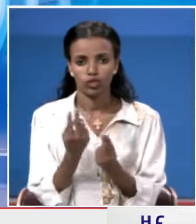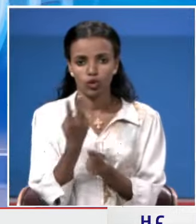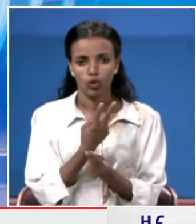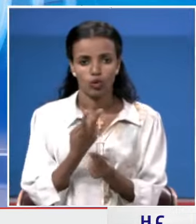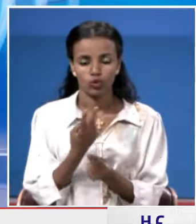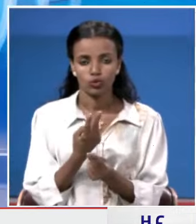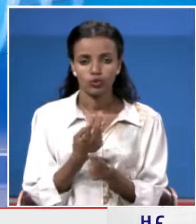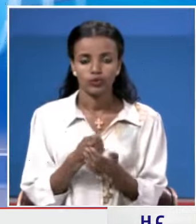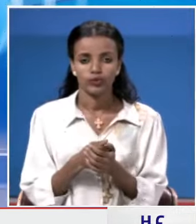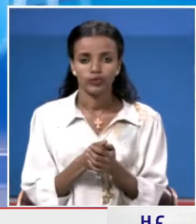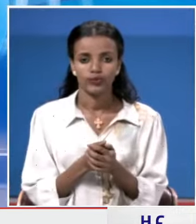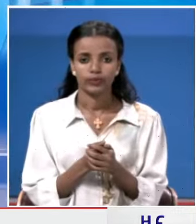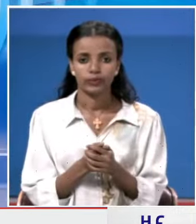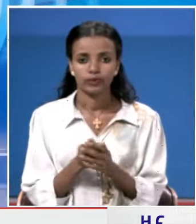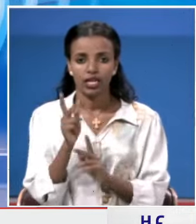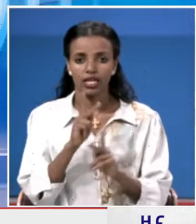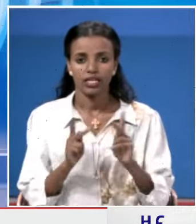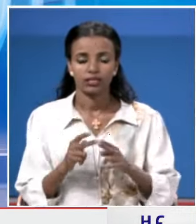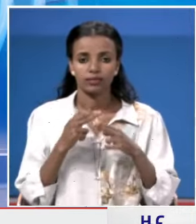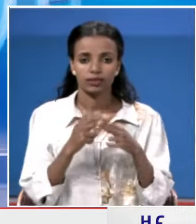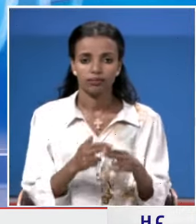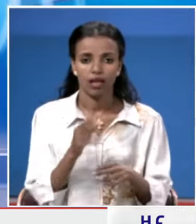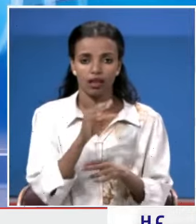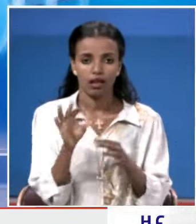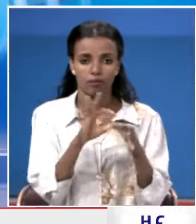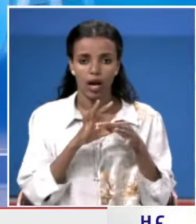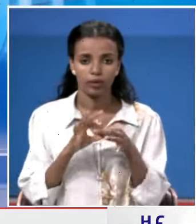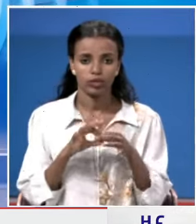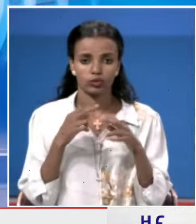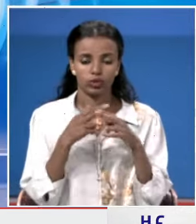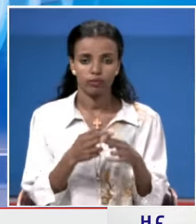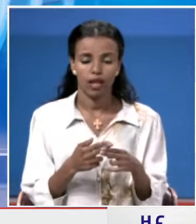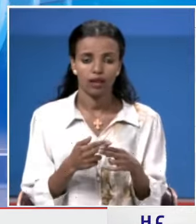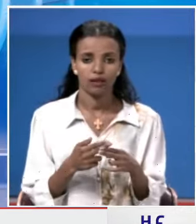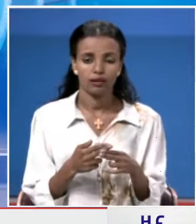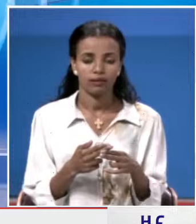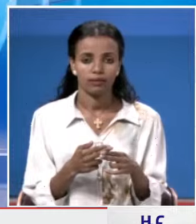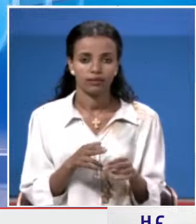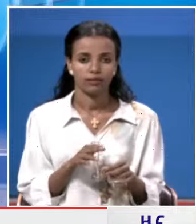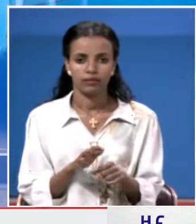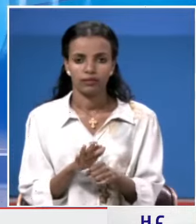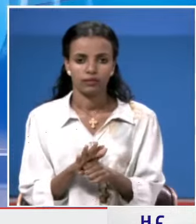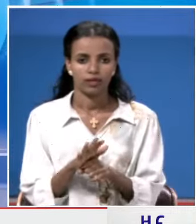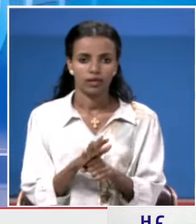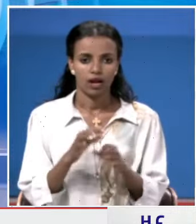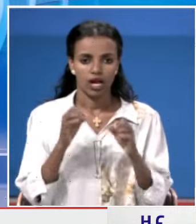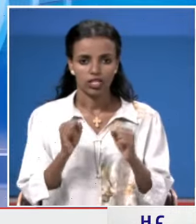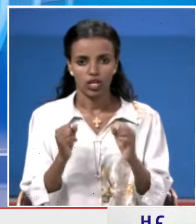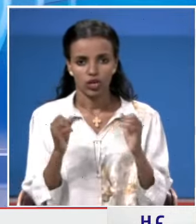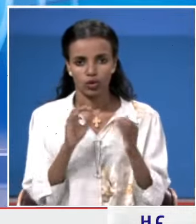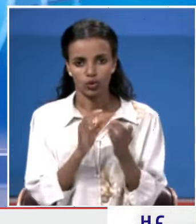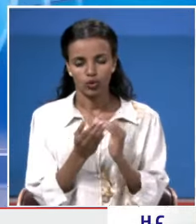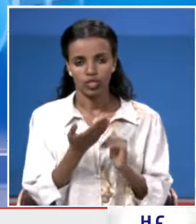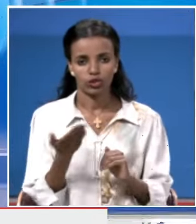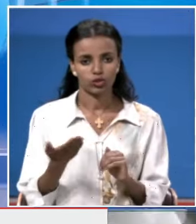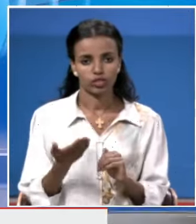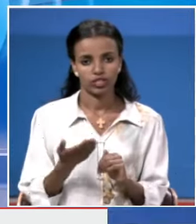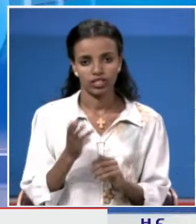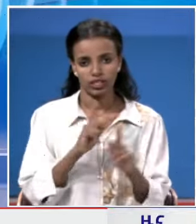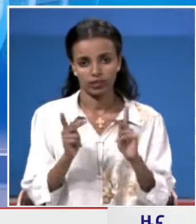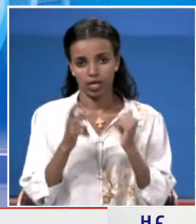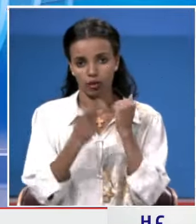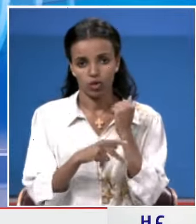እንዲሁ ለህዝብ ሲባል እና ለማህበረሰቡ ሲባል በቃ በተለይ አስቻይ የሆነ ነገሮችን እና ህዝብ እንዲሁ